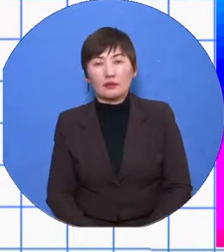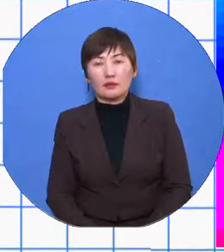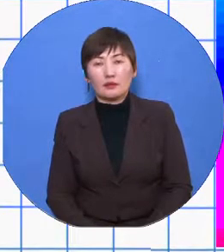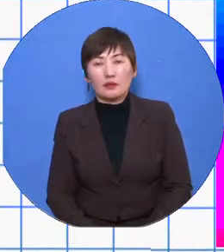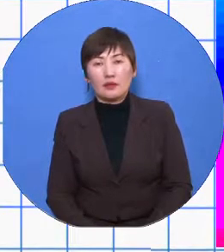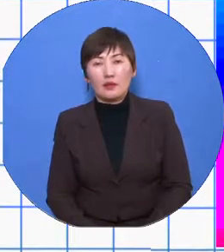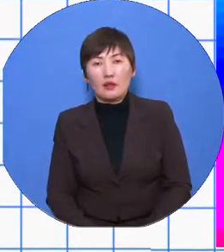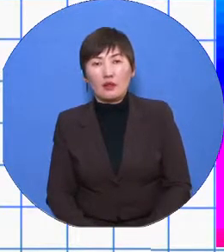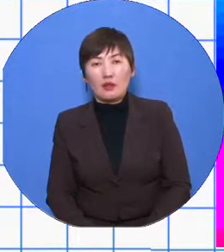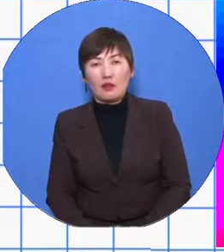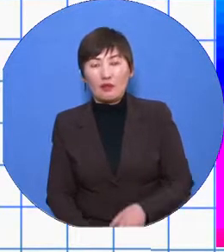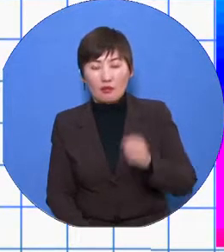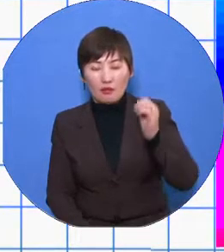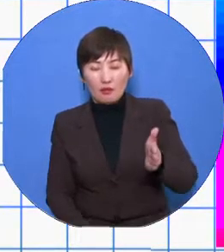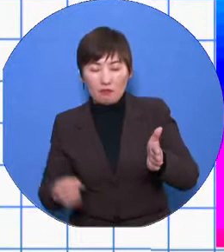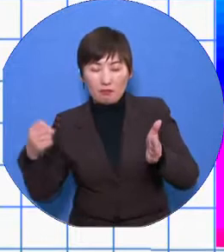За, талин дээр ихт тосвол